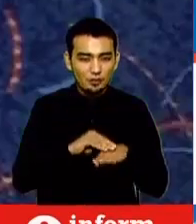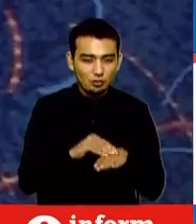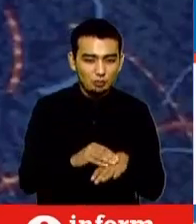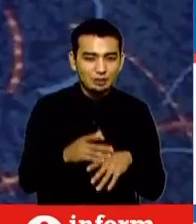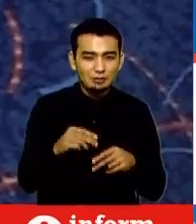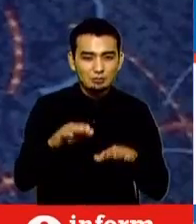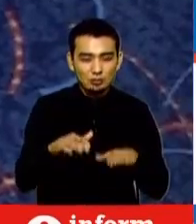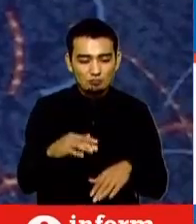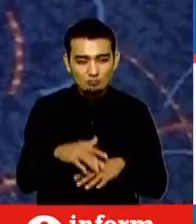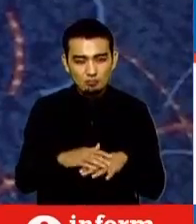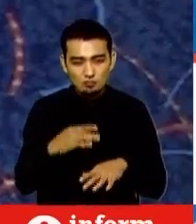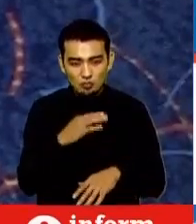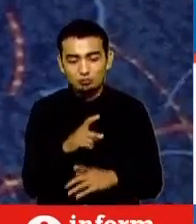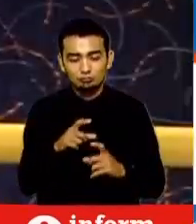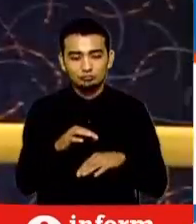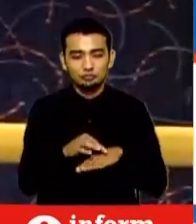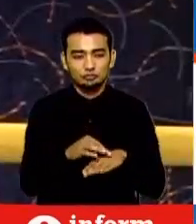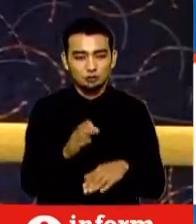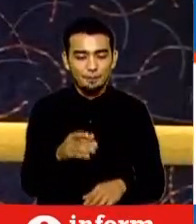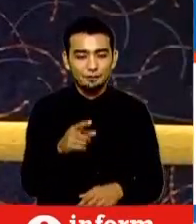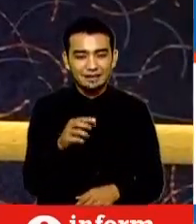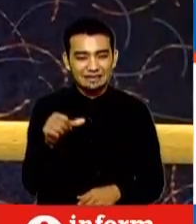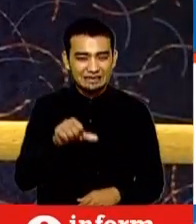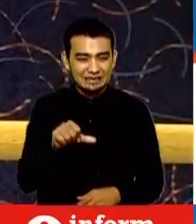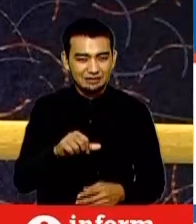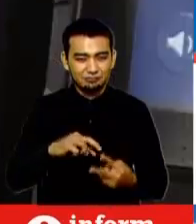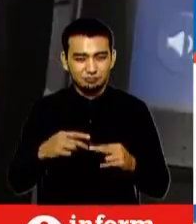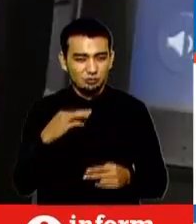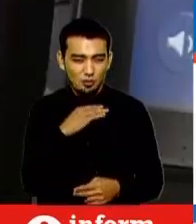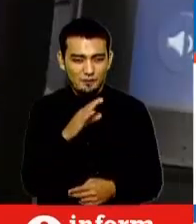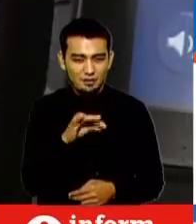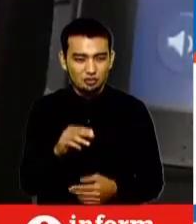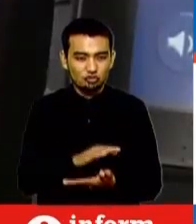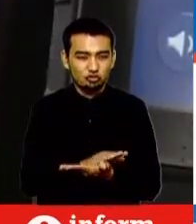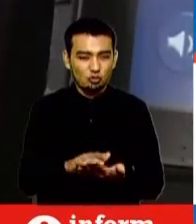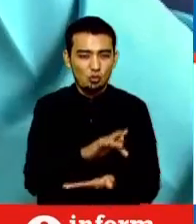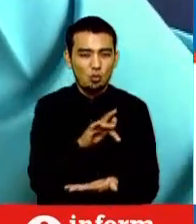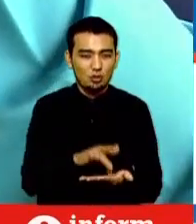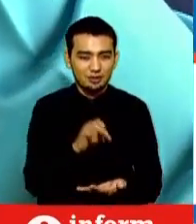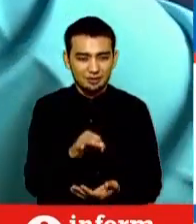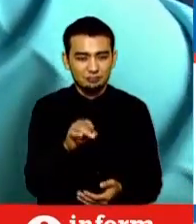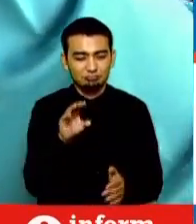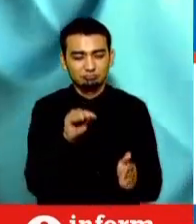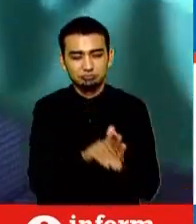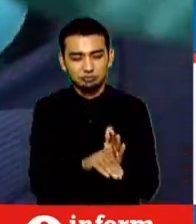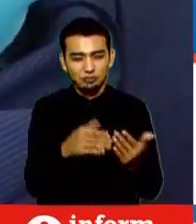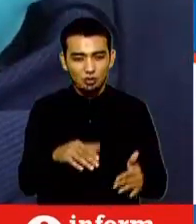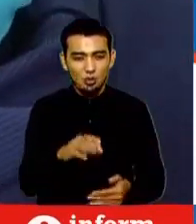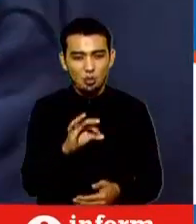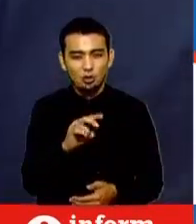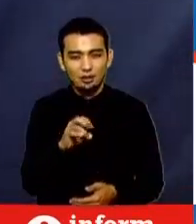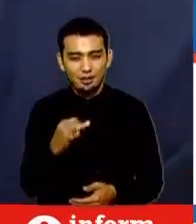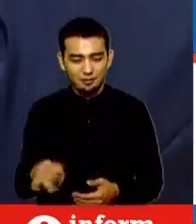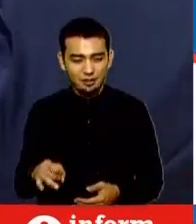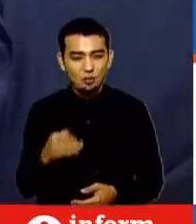скопления. Многие из новых автобусов заменят дизельные в рамках концепции развития чистого города. Сейчас на них устанавливают систему ОНАЙ. Как